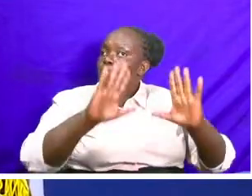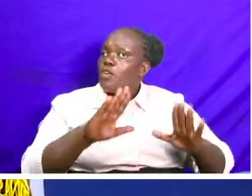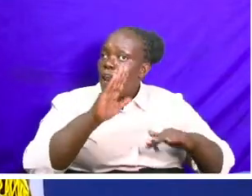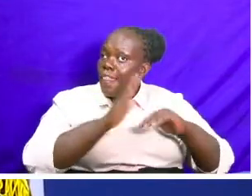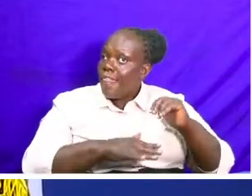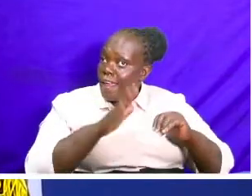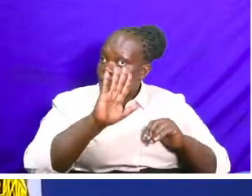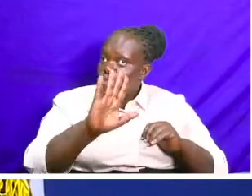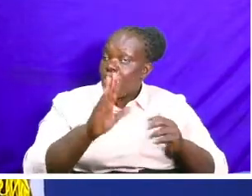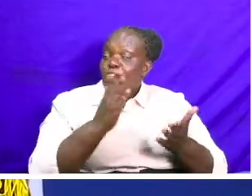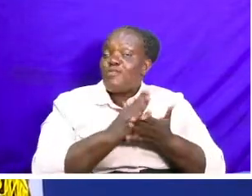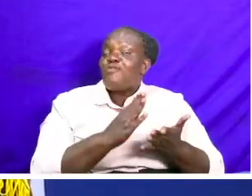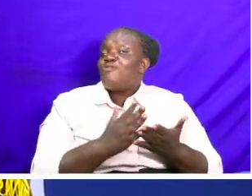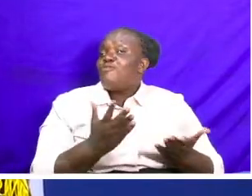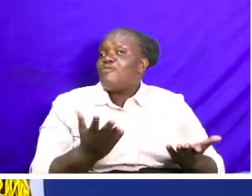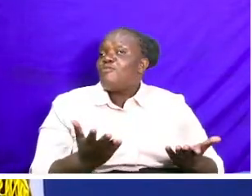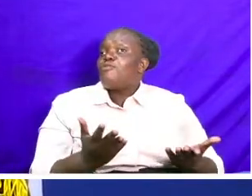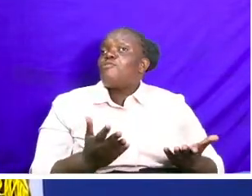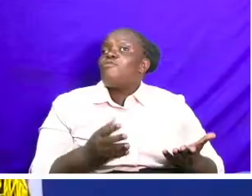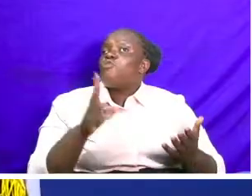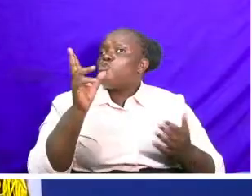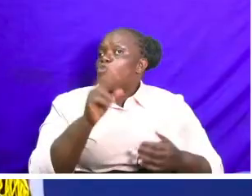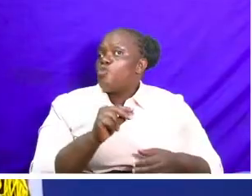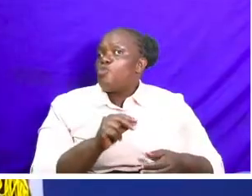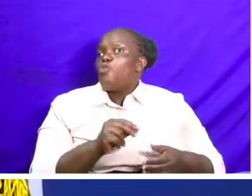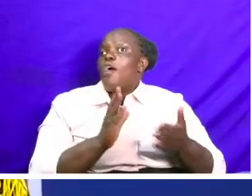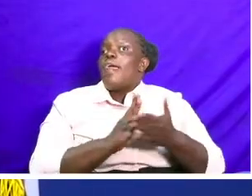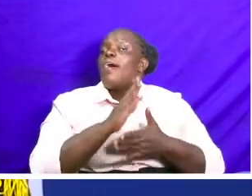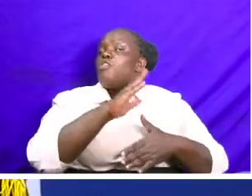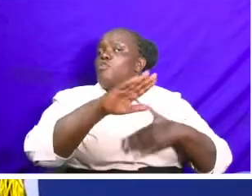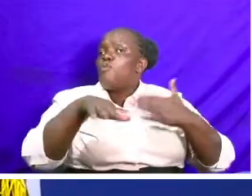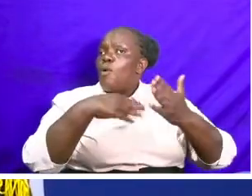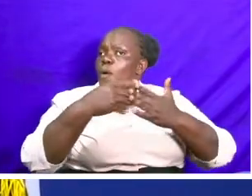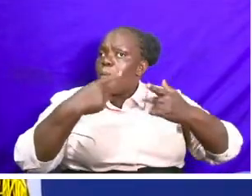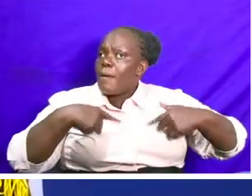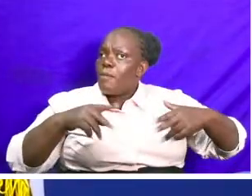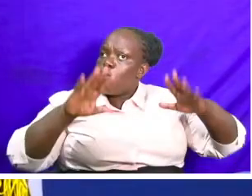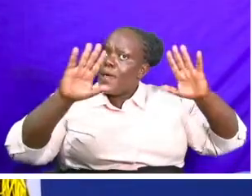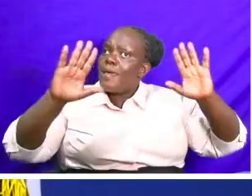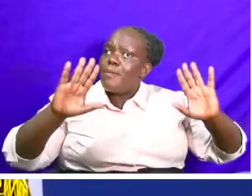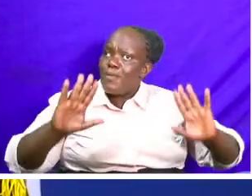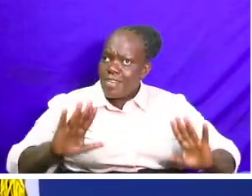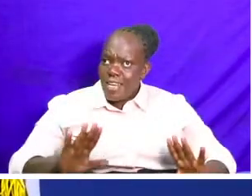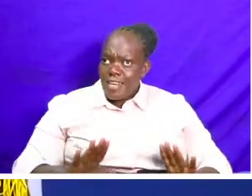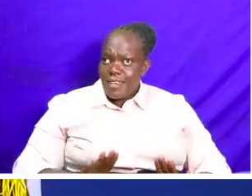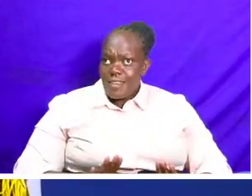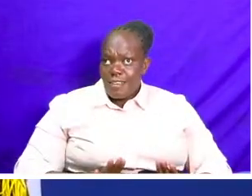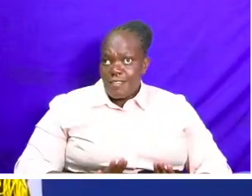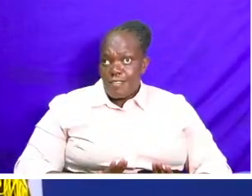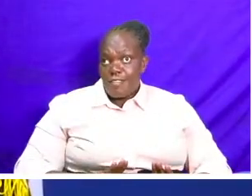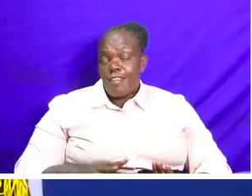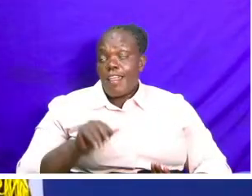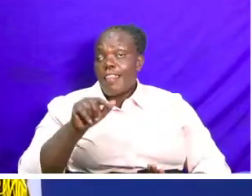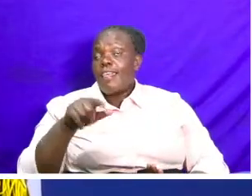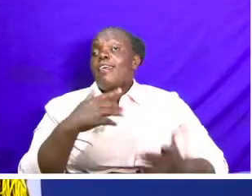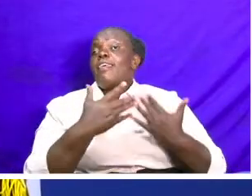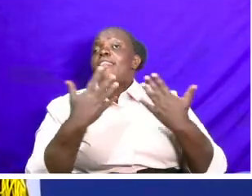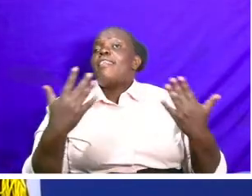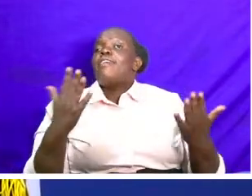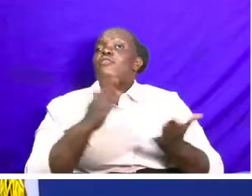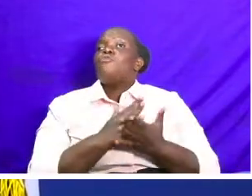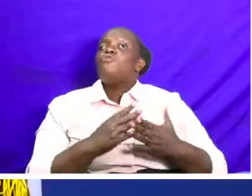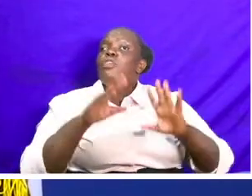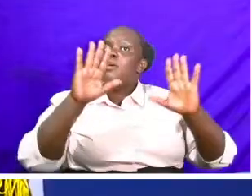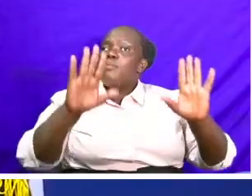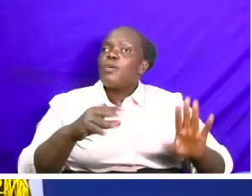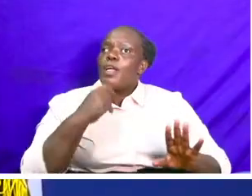kwako na kadhalika. La hasha, haki ya kila mtu ni ya muhimu zaidi. Kwa hiyo hilo jambo ni muhimu